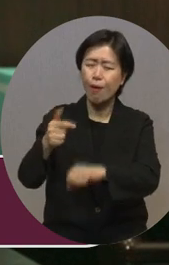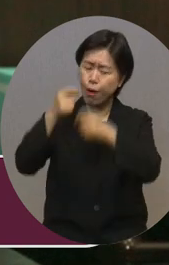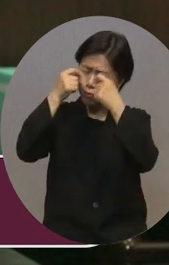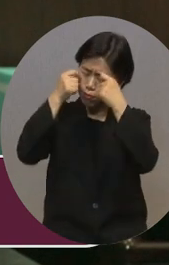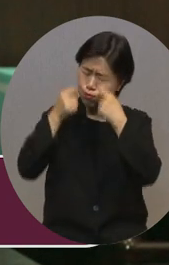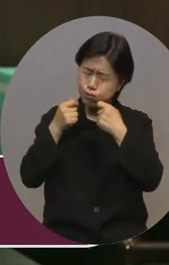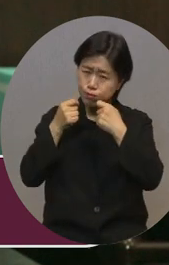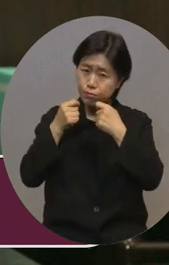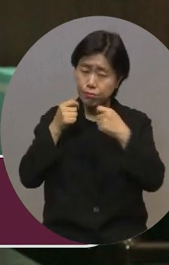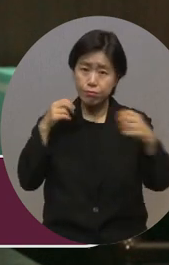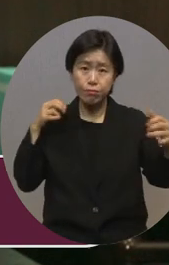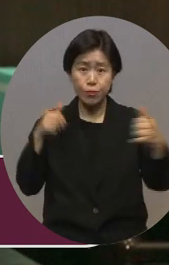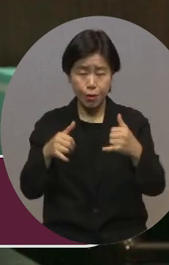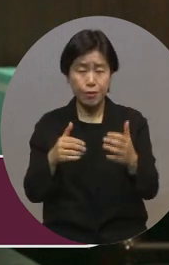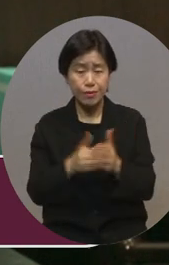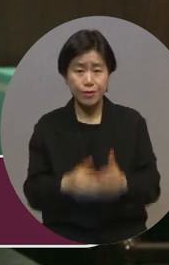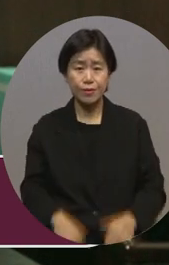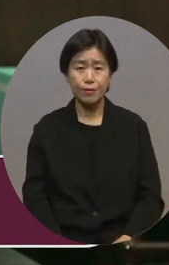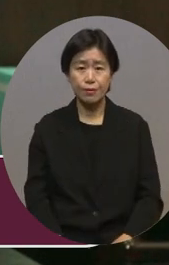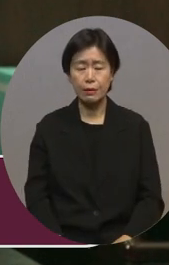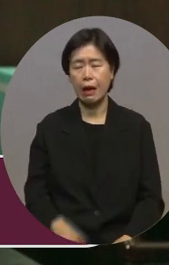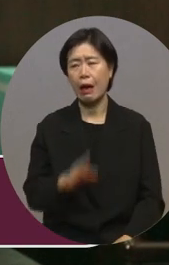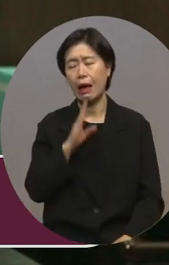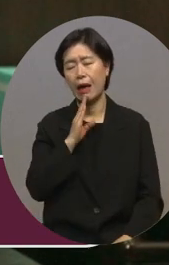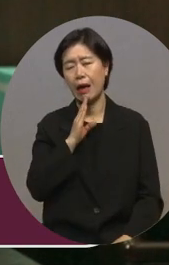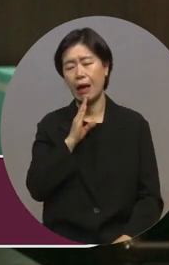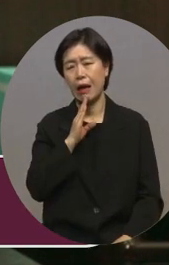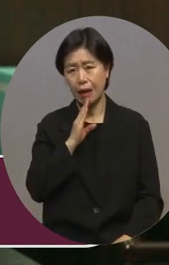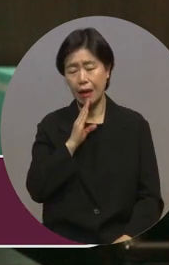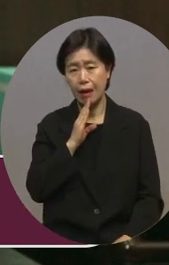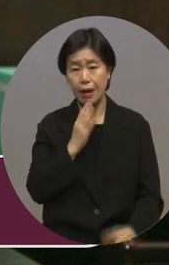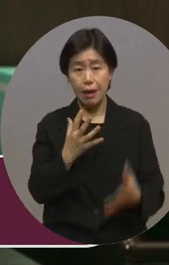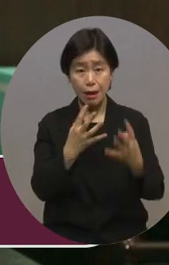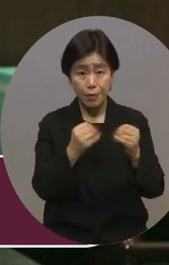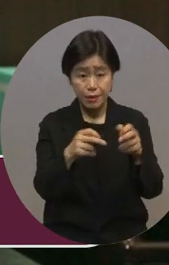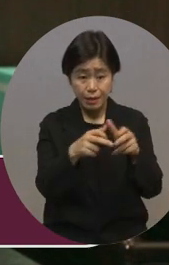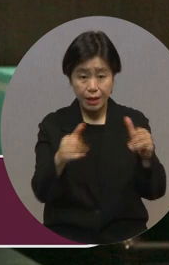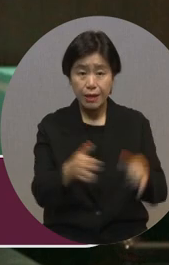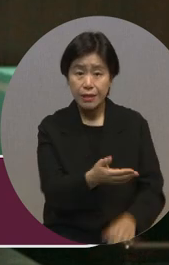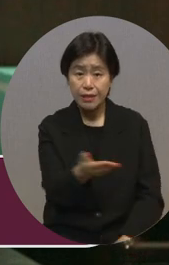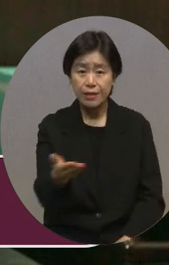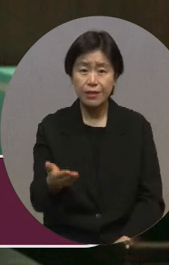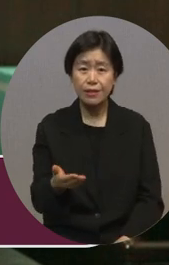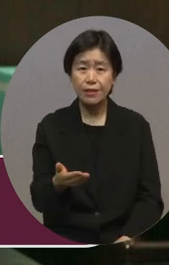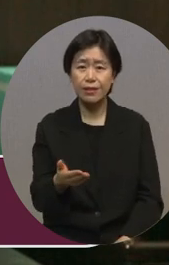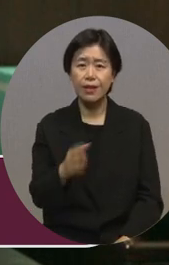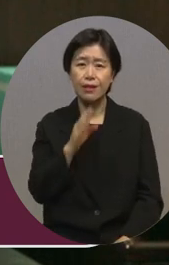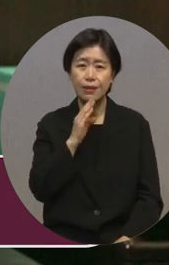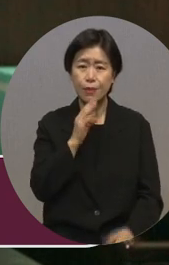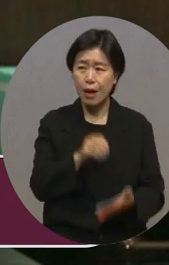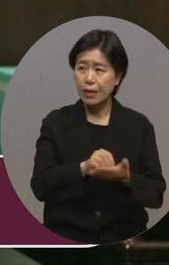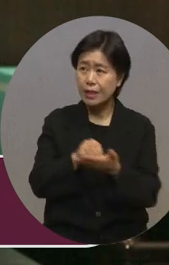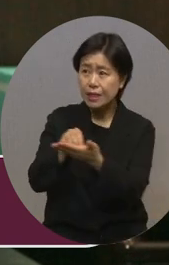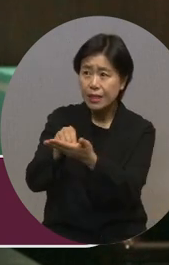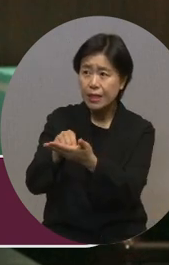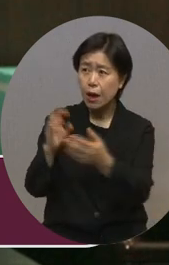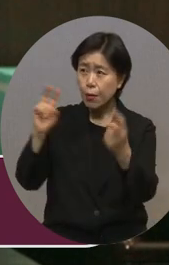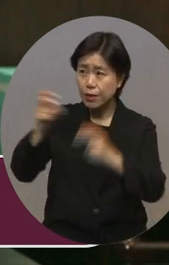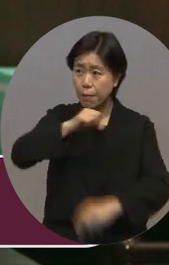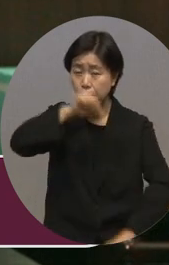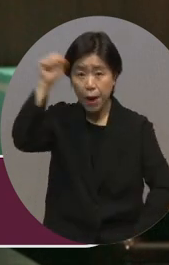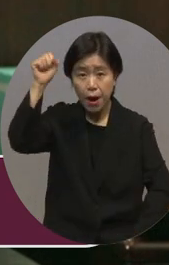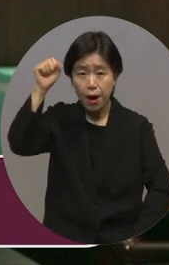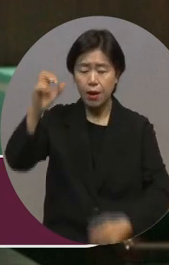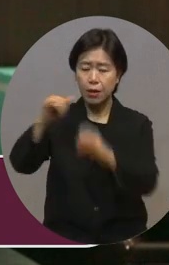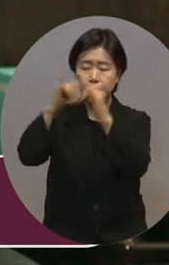많은 대다수의 장애인들이 일을 함에 있어서 단한 명이라도 두 명이라도 취직을 해서 정상적인